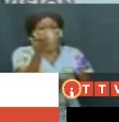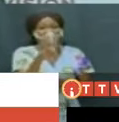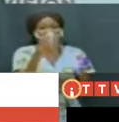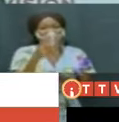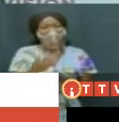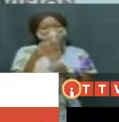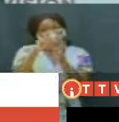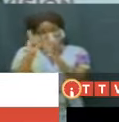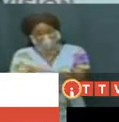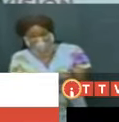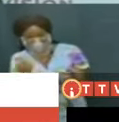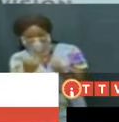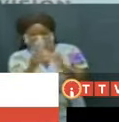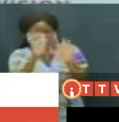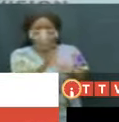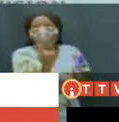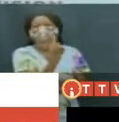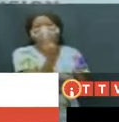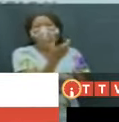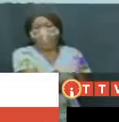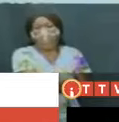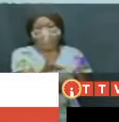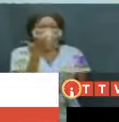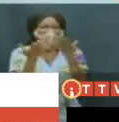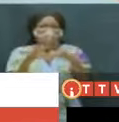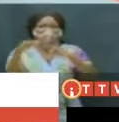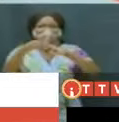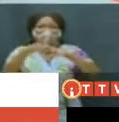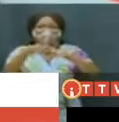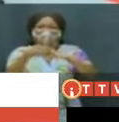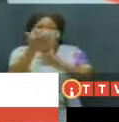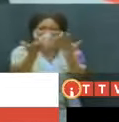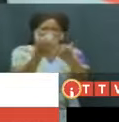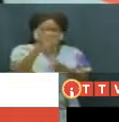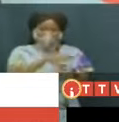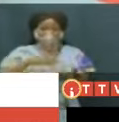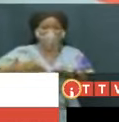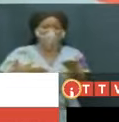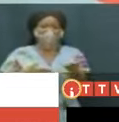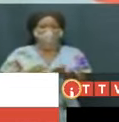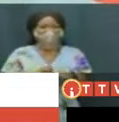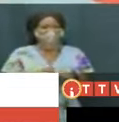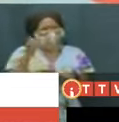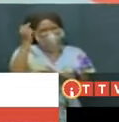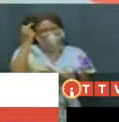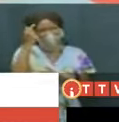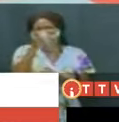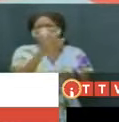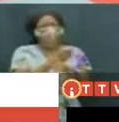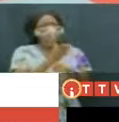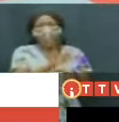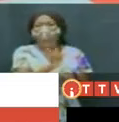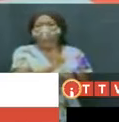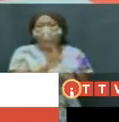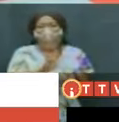ngatinso ndinu apa banja kandinu amayi muzidziwa kuti sine wotetezeka ndiye